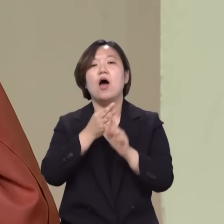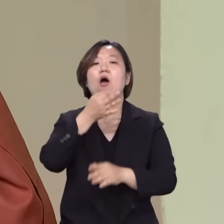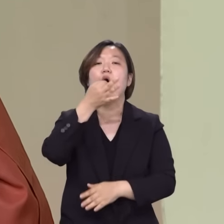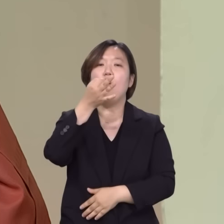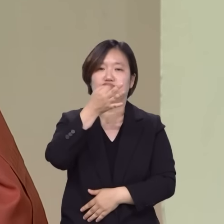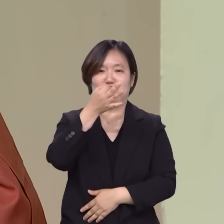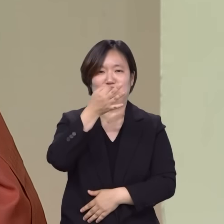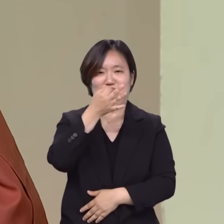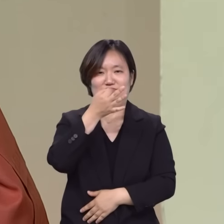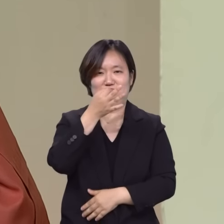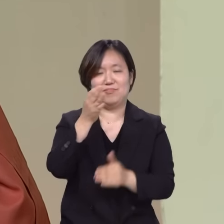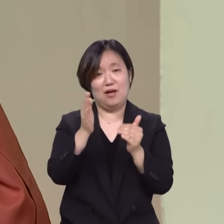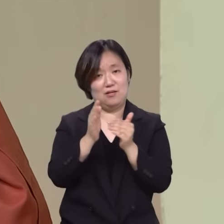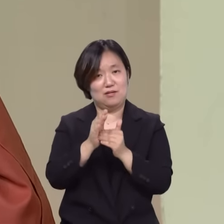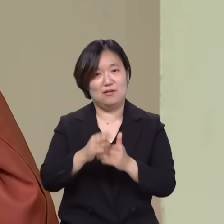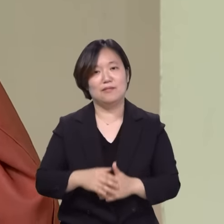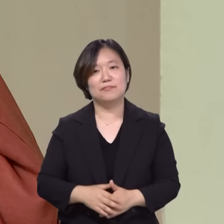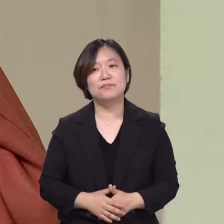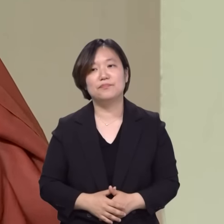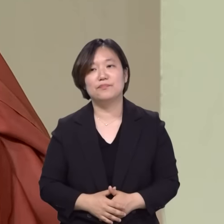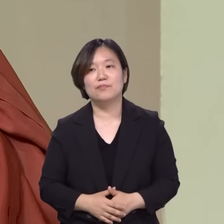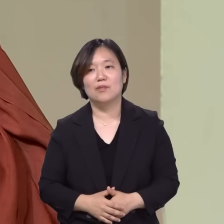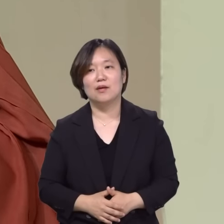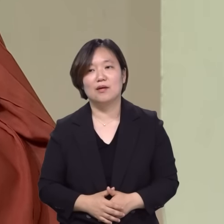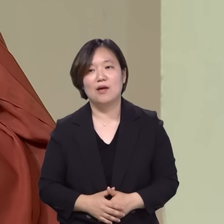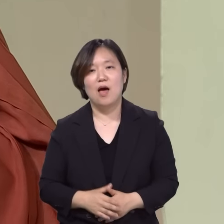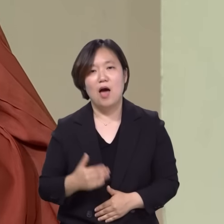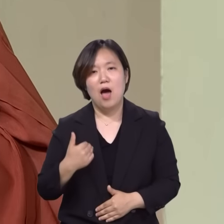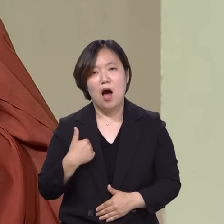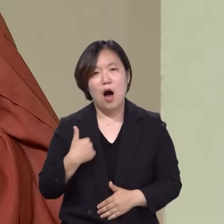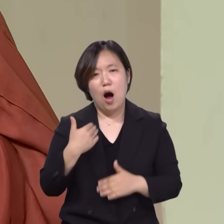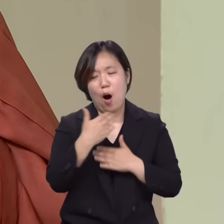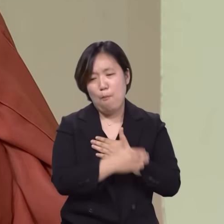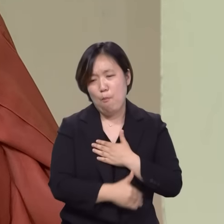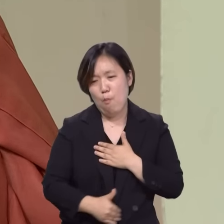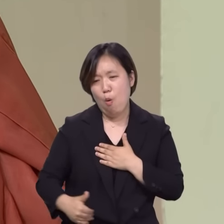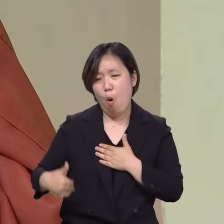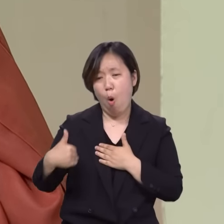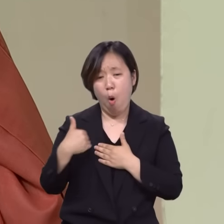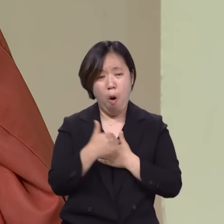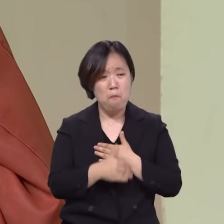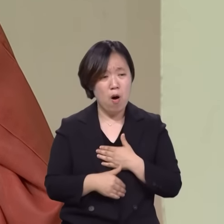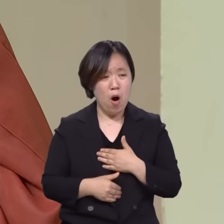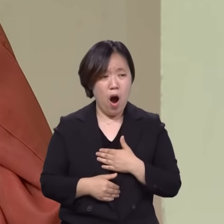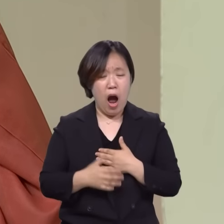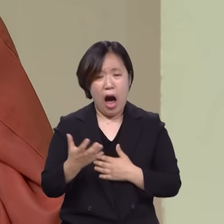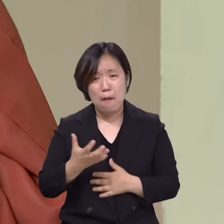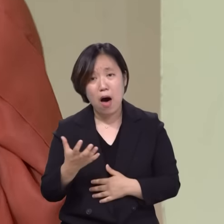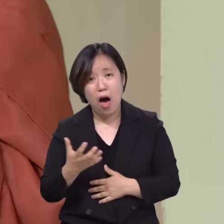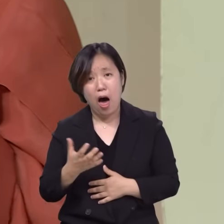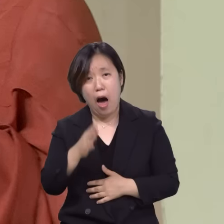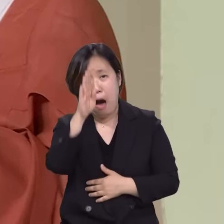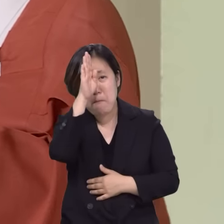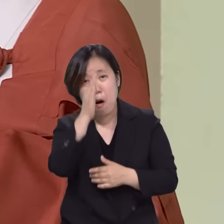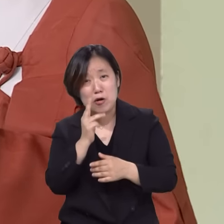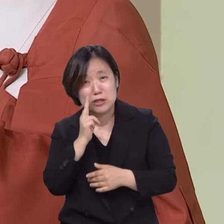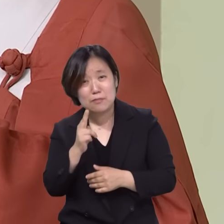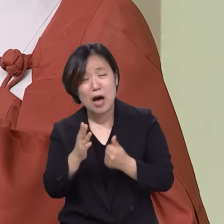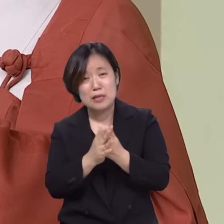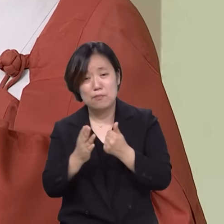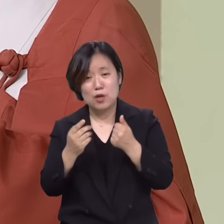염불을 하였더라 온몸에 살이 그냥 쪽쪽 빠져 가지고 완전 가시